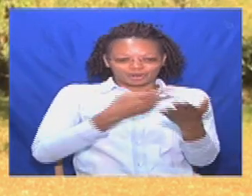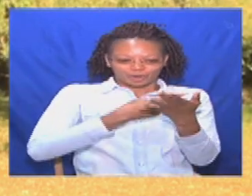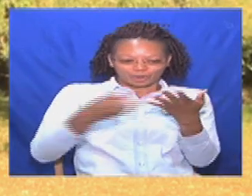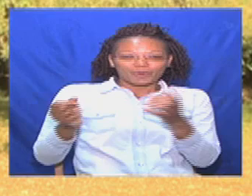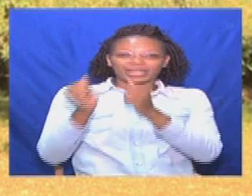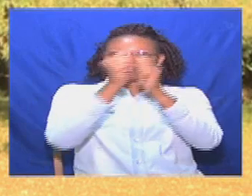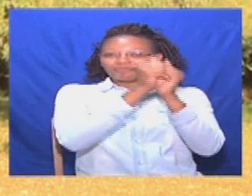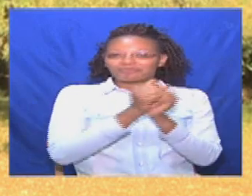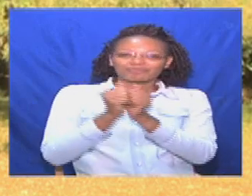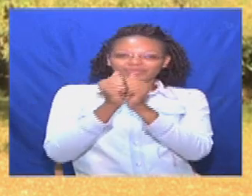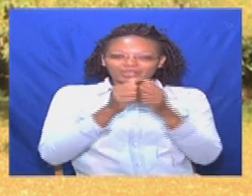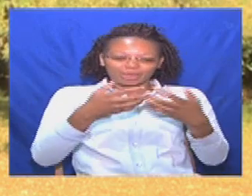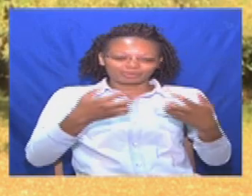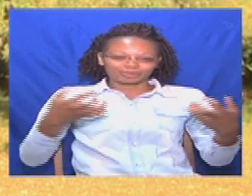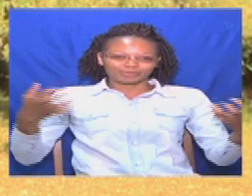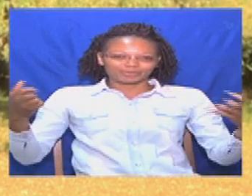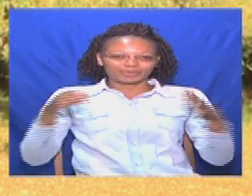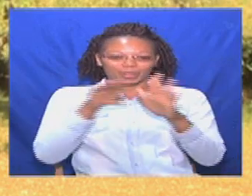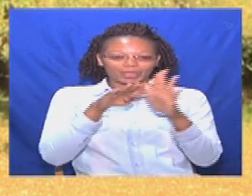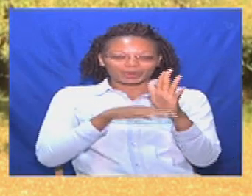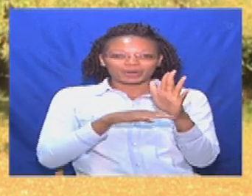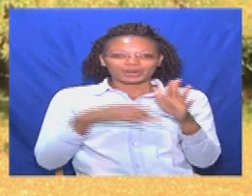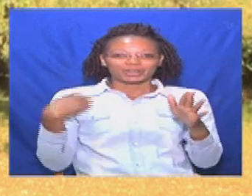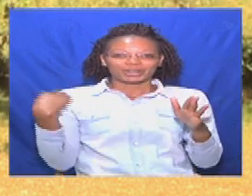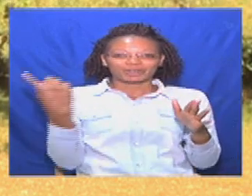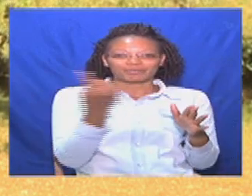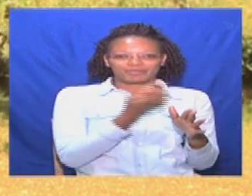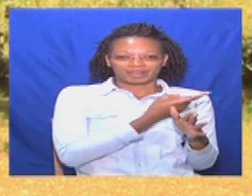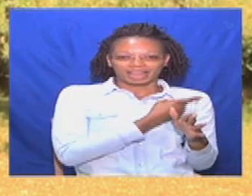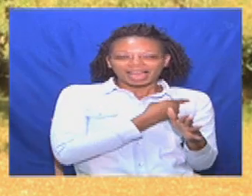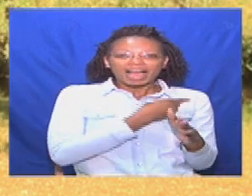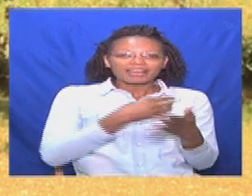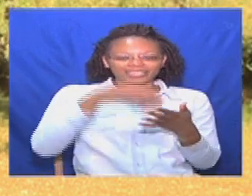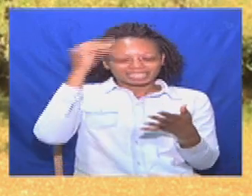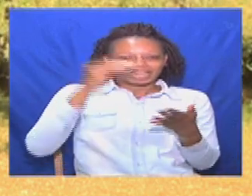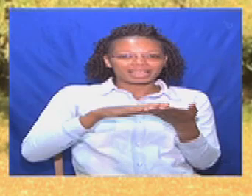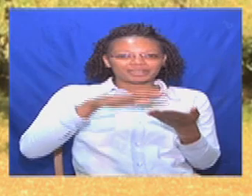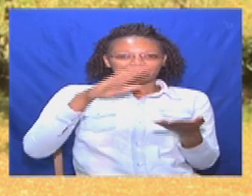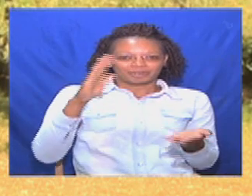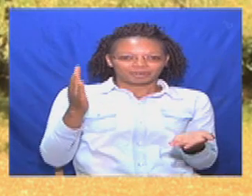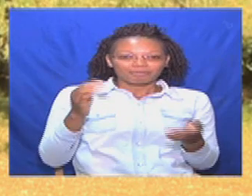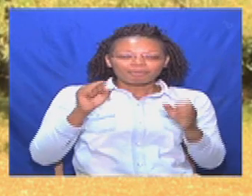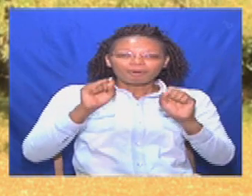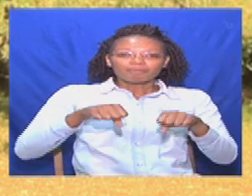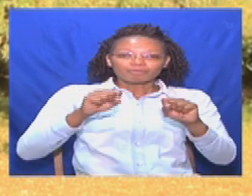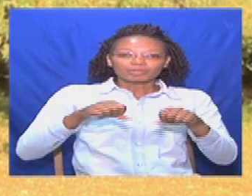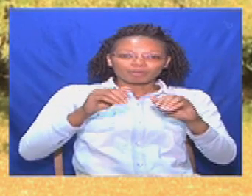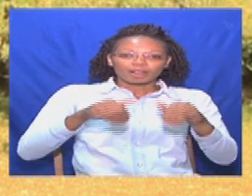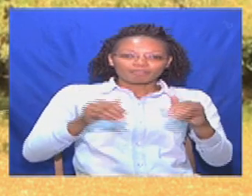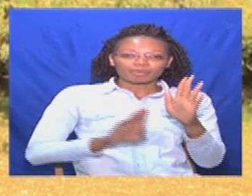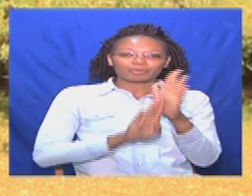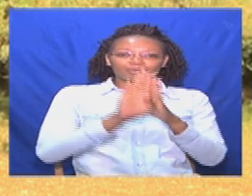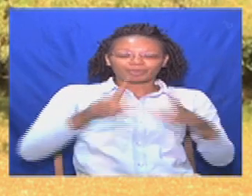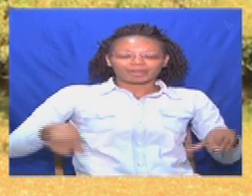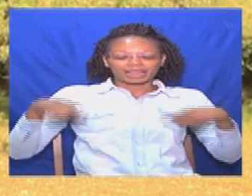wiki nyingine tunakutana kujifunza mengi katika nyanja ya kilimo kama vile mbinu tofauti zinazotumiwa na wakulima mbalimbali humu